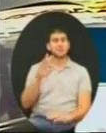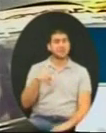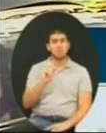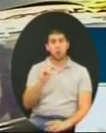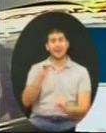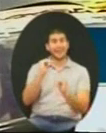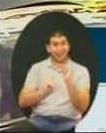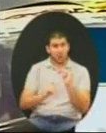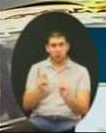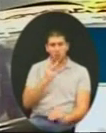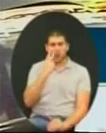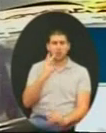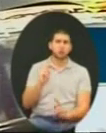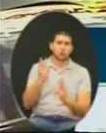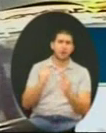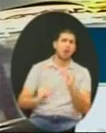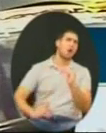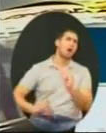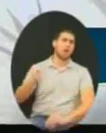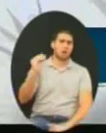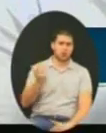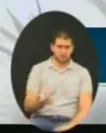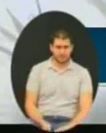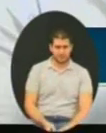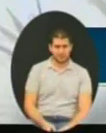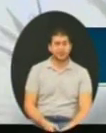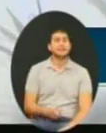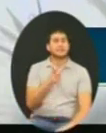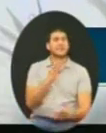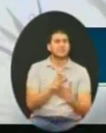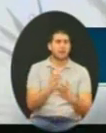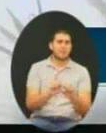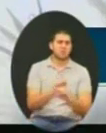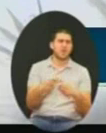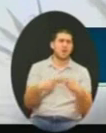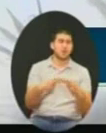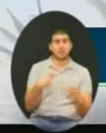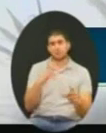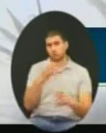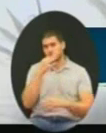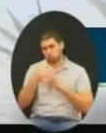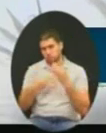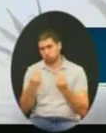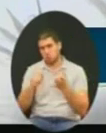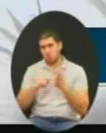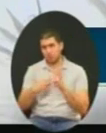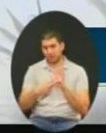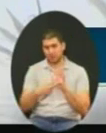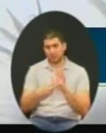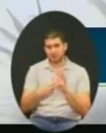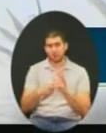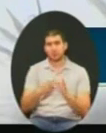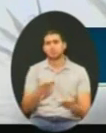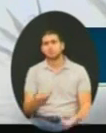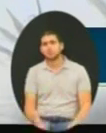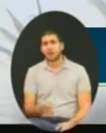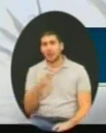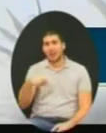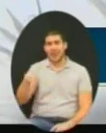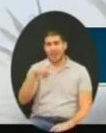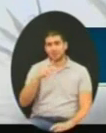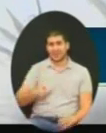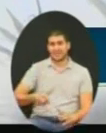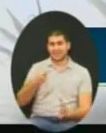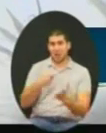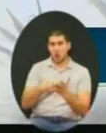ירידות, בוודאי לא יראה, תמשיך אותם עליות. ולכן אני מניחה... וזה כבר בתקופה הקרובה. אם אפשר לשאול אותך שאלה פוליטית, אין לכם